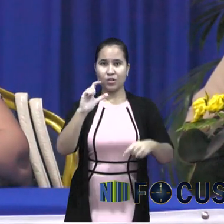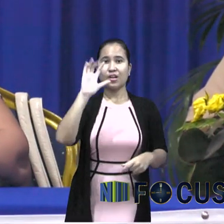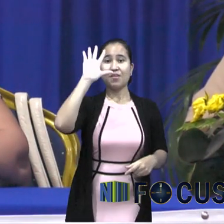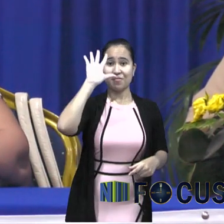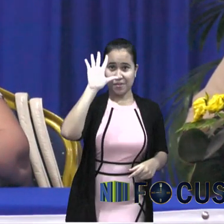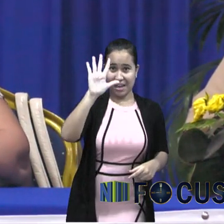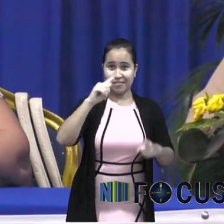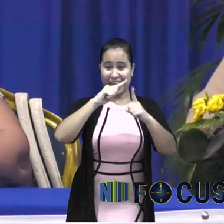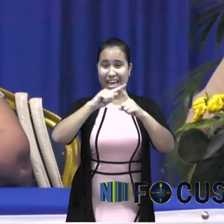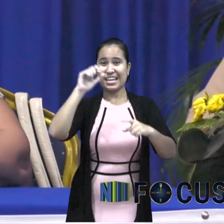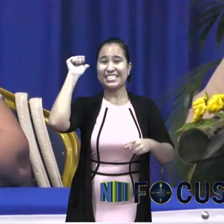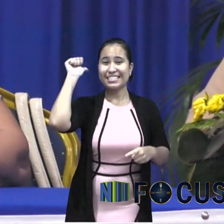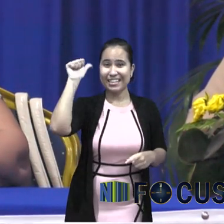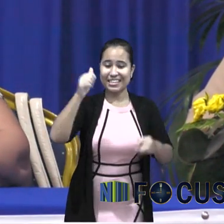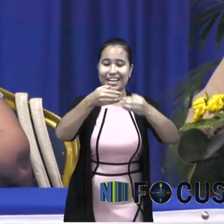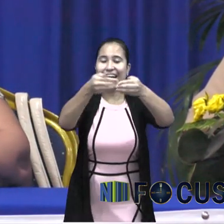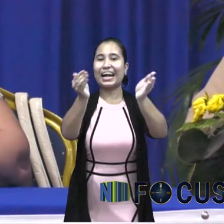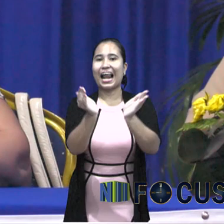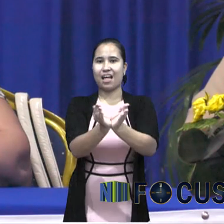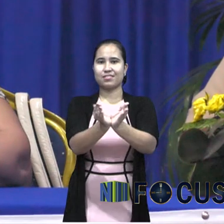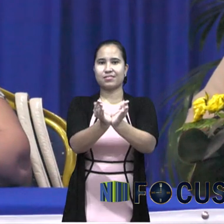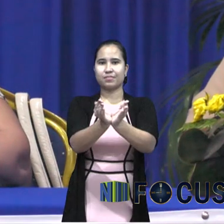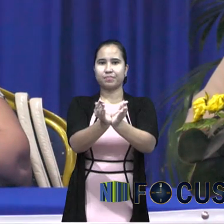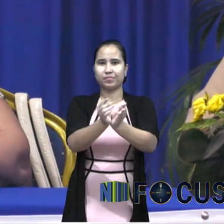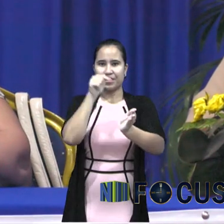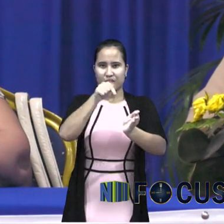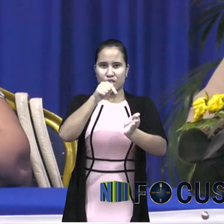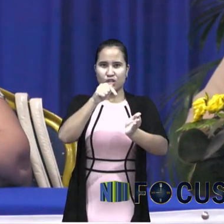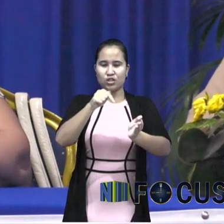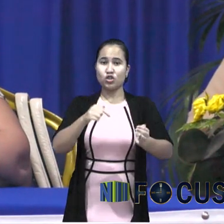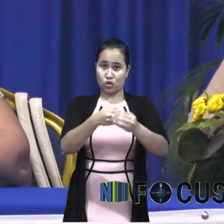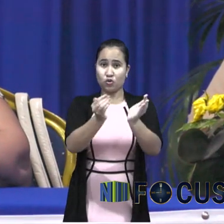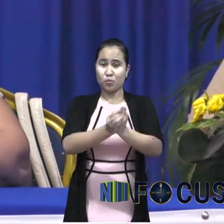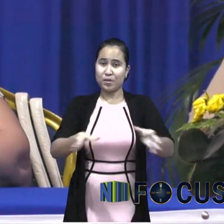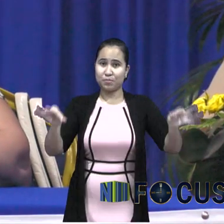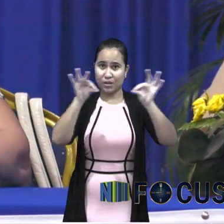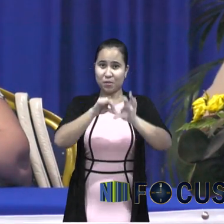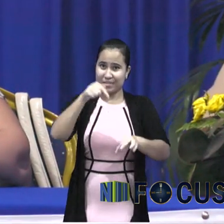6e klasses. Die groep is voor ons heel erg belangrijk, omdat die kinderen dit jaar